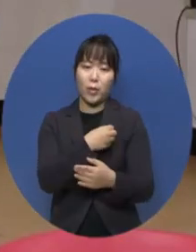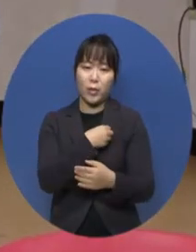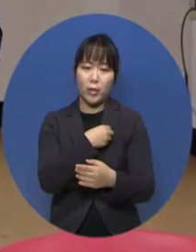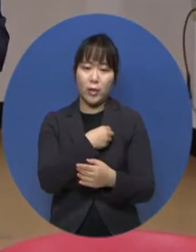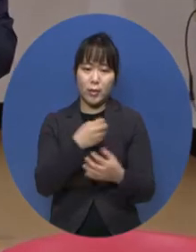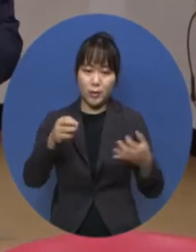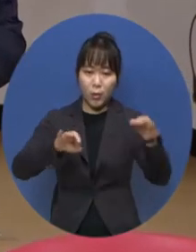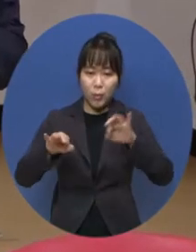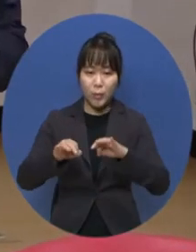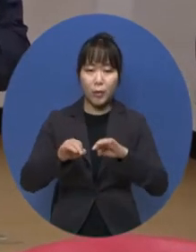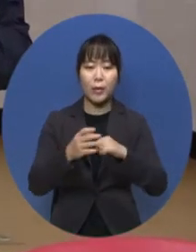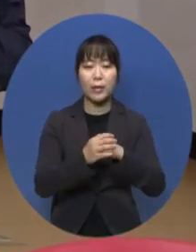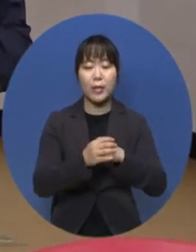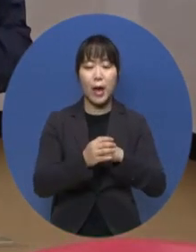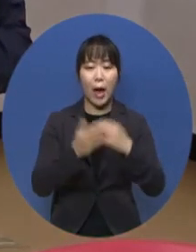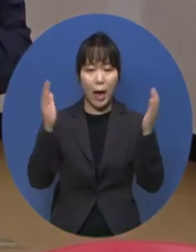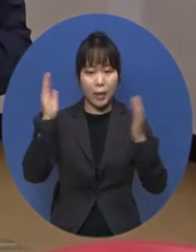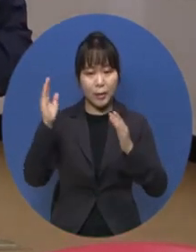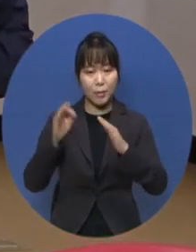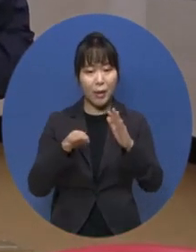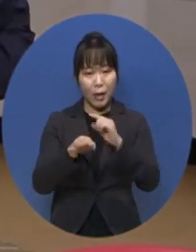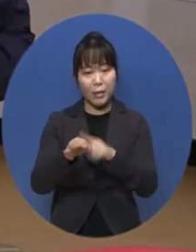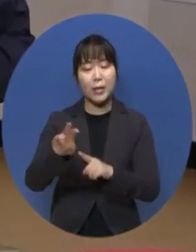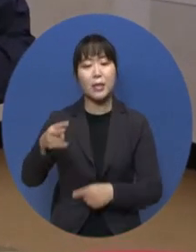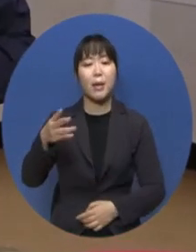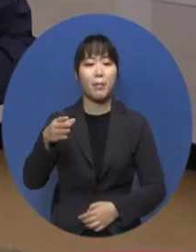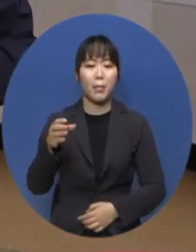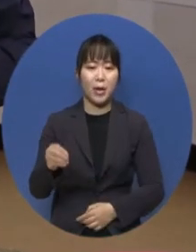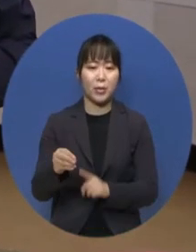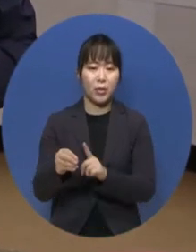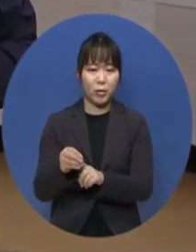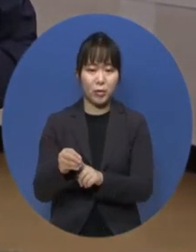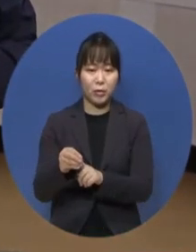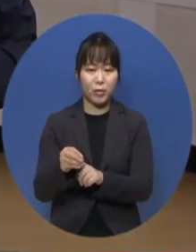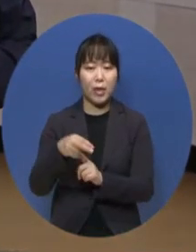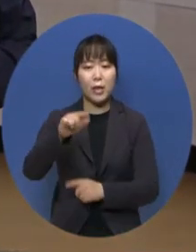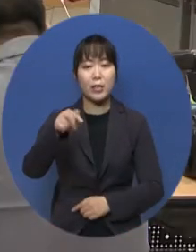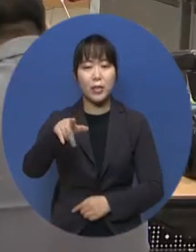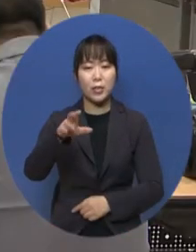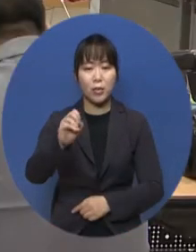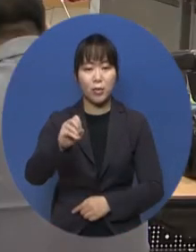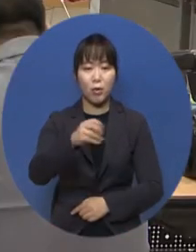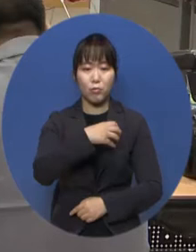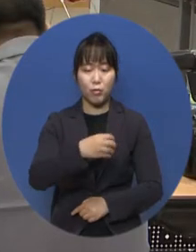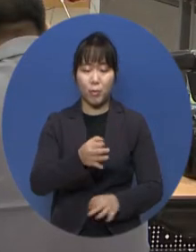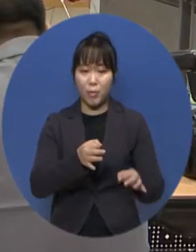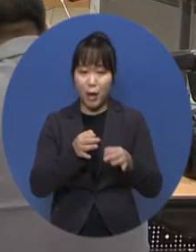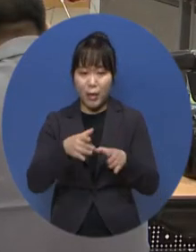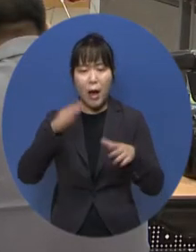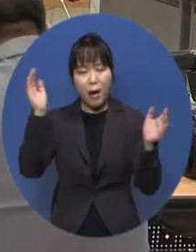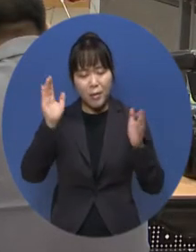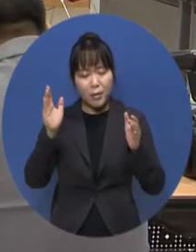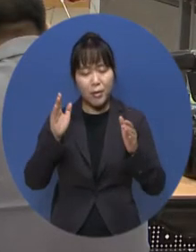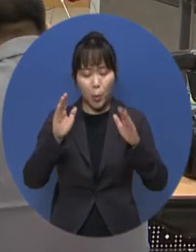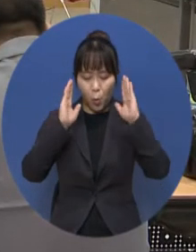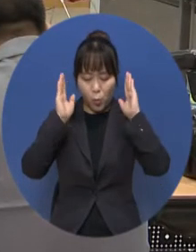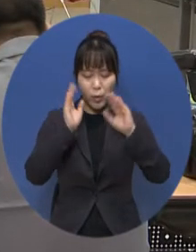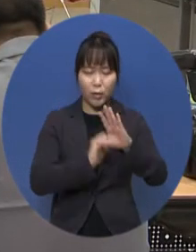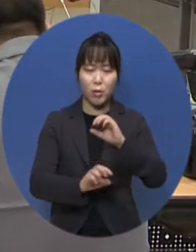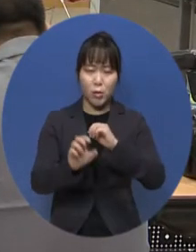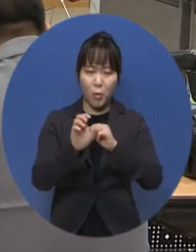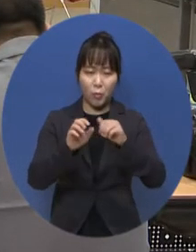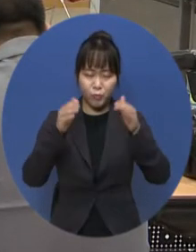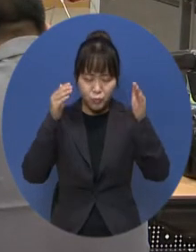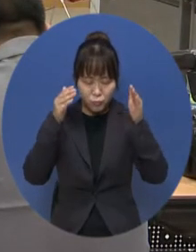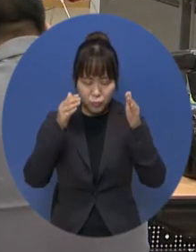성금으로 향토 장학금 200만 원을 산청군에 전달하면서 장학생들이 학업에 더욱